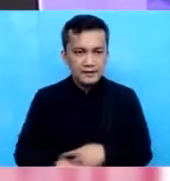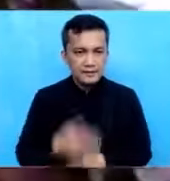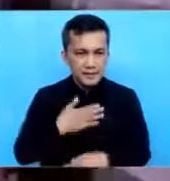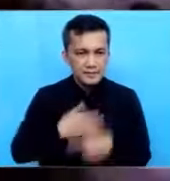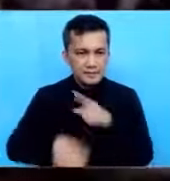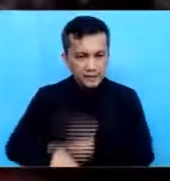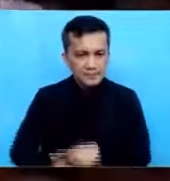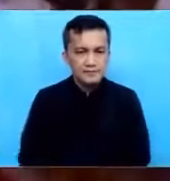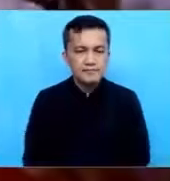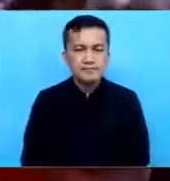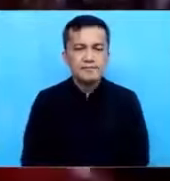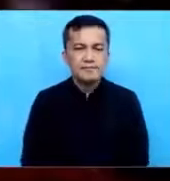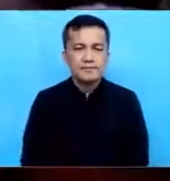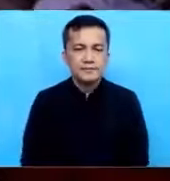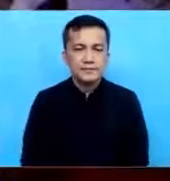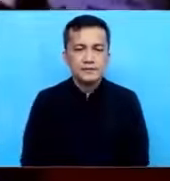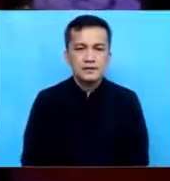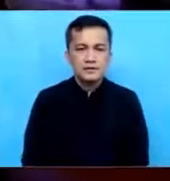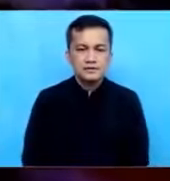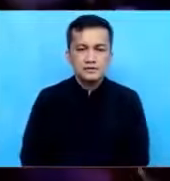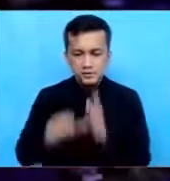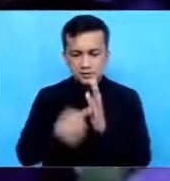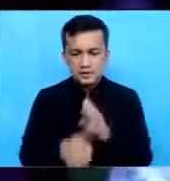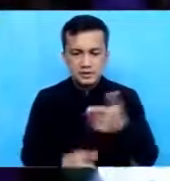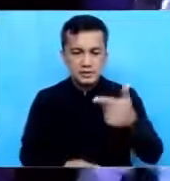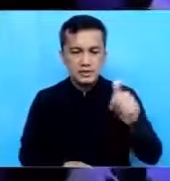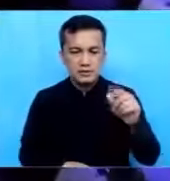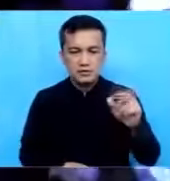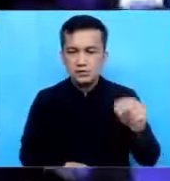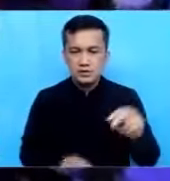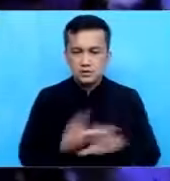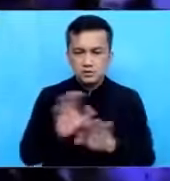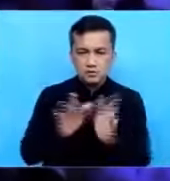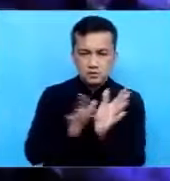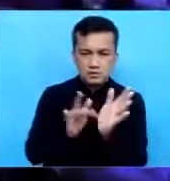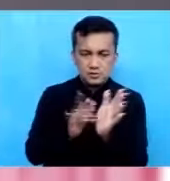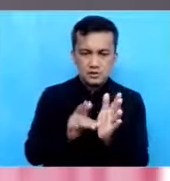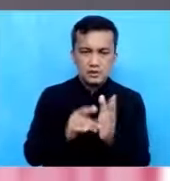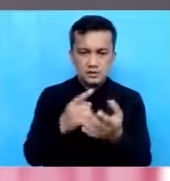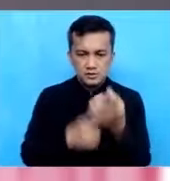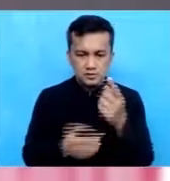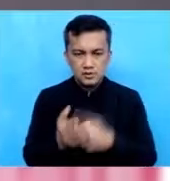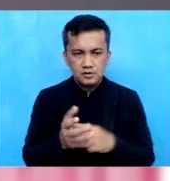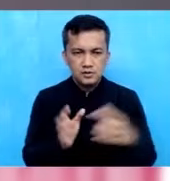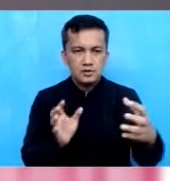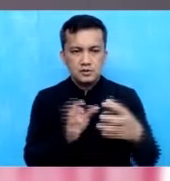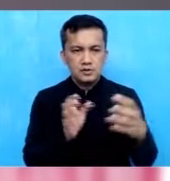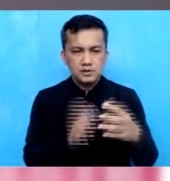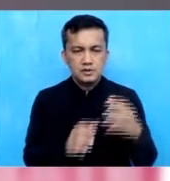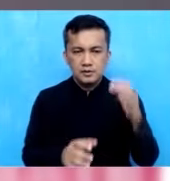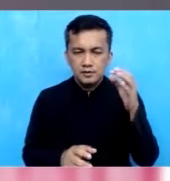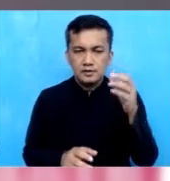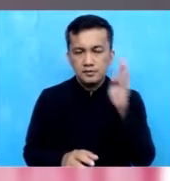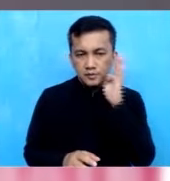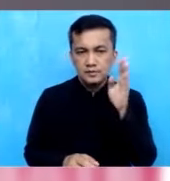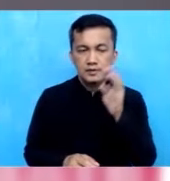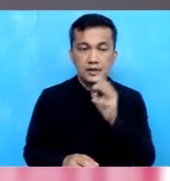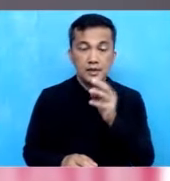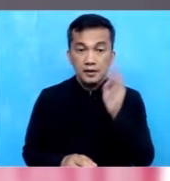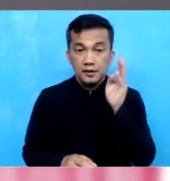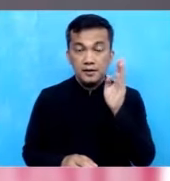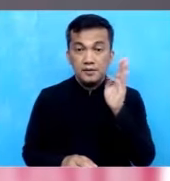It's still my time. Idiniinig Gadon na hindi dapat sinasamantala ang debate para kalabanin ang mga Marcos. Ang galit na tugon dyan ni